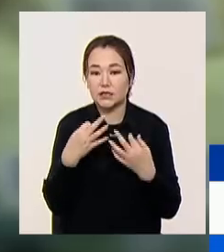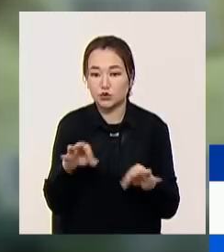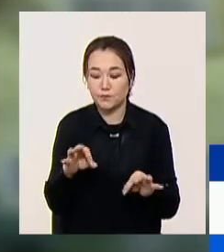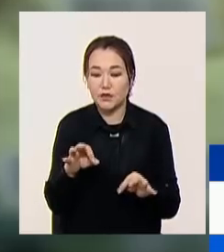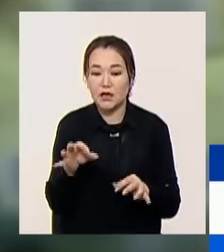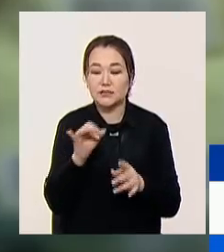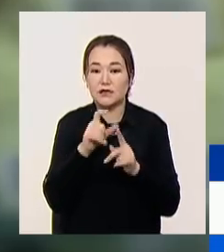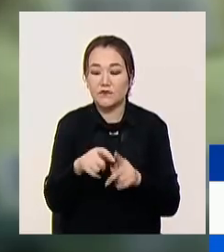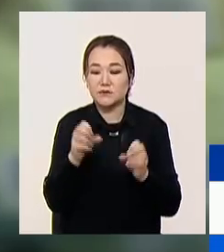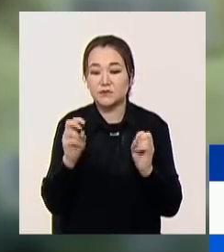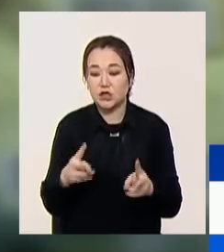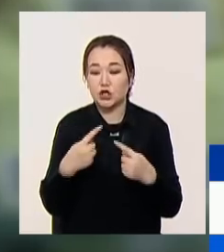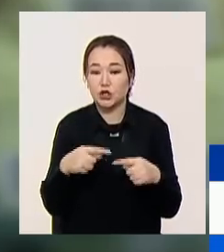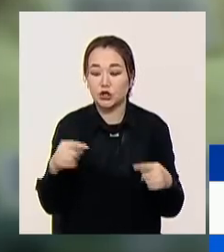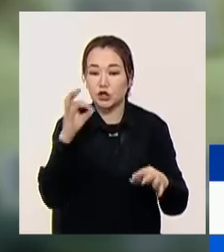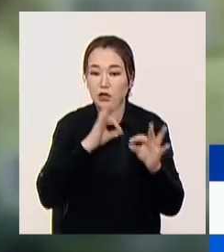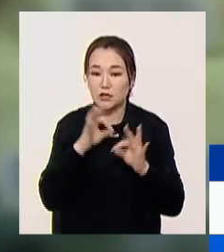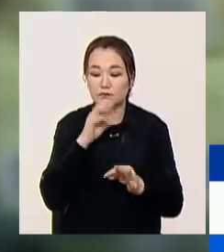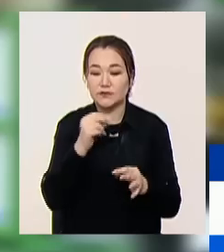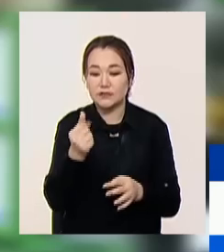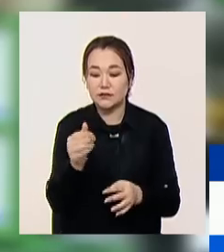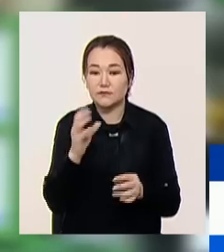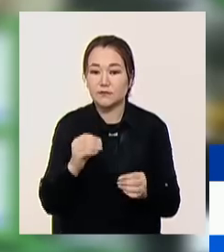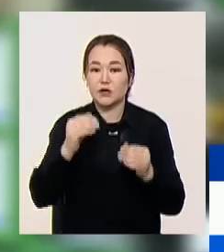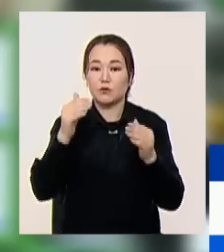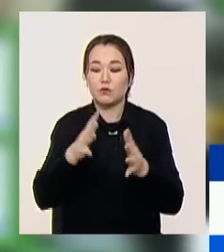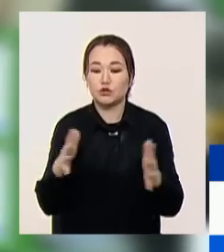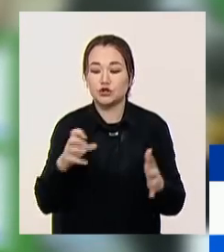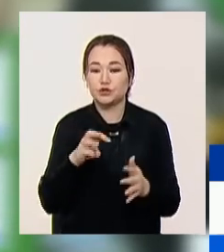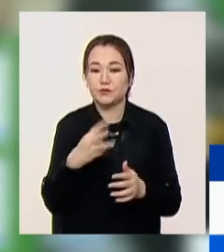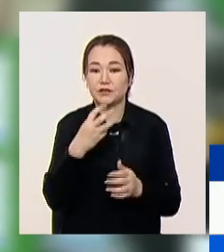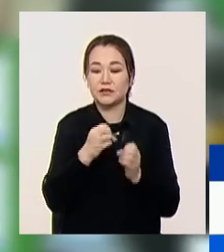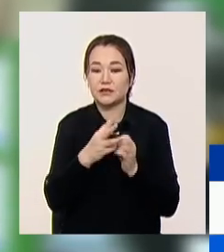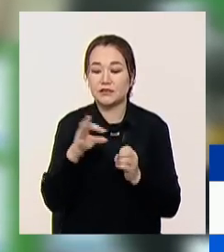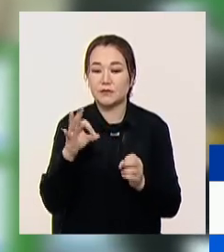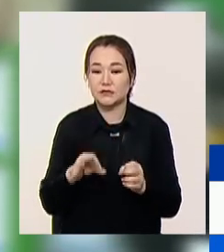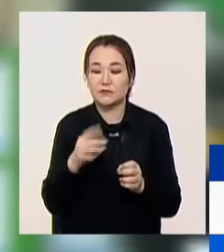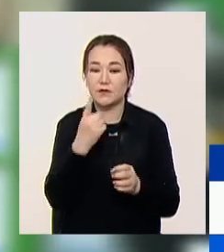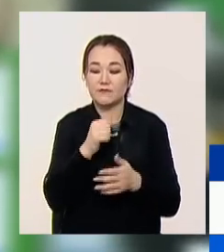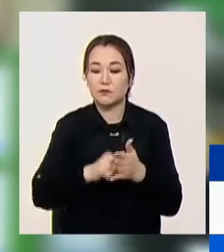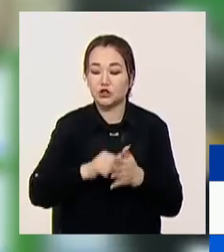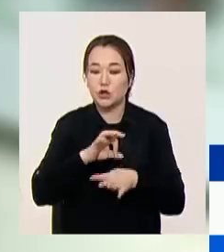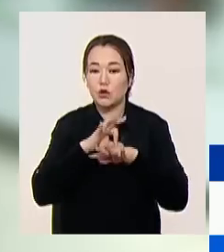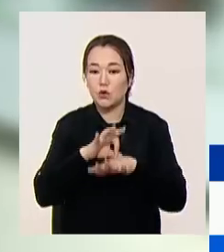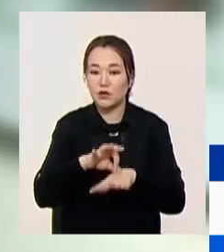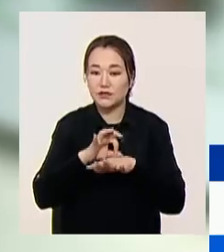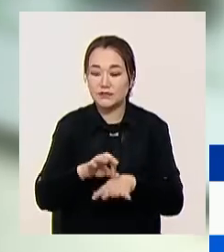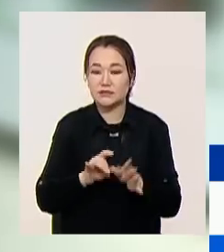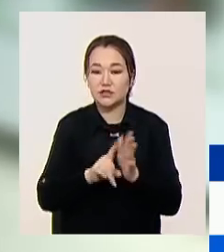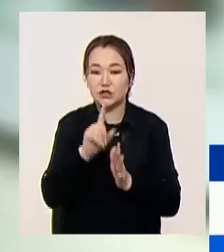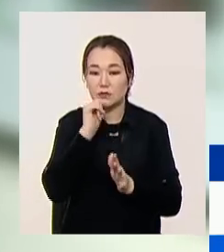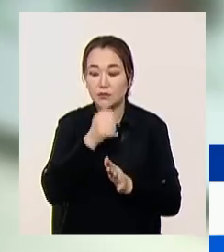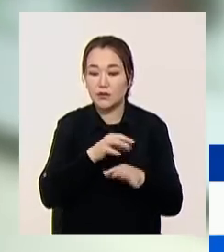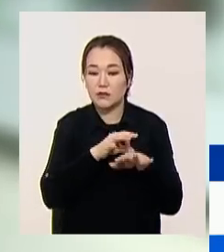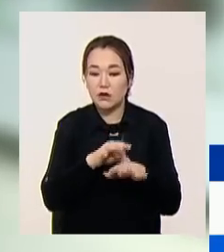По словам специалистов, некоторые лекарственные средства подорожали больше, чем на 13%. Первая причина – логистика. Сначала были перебои